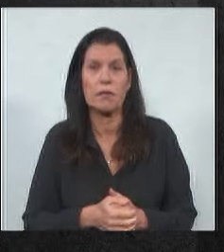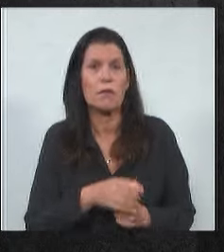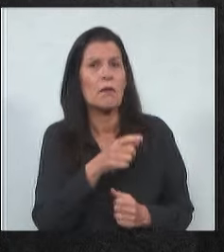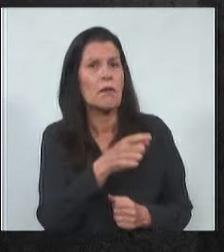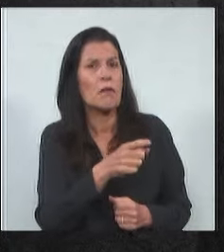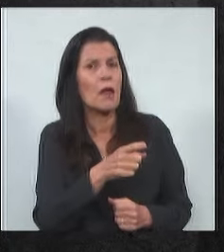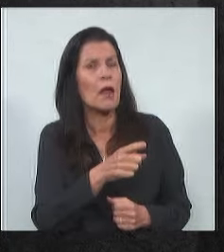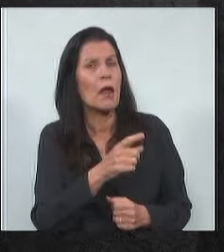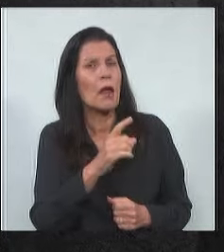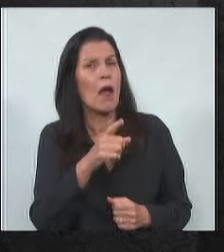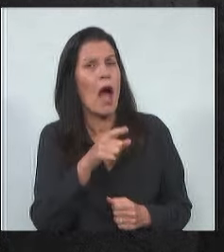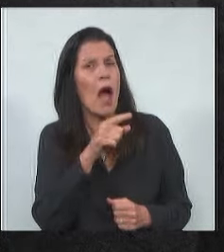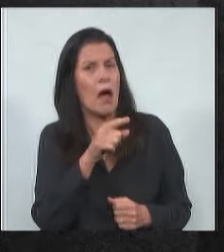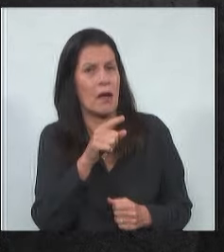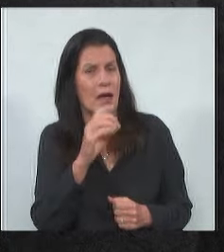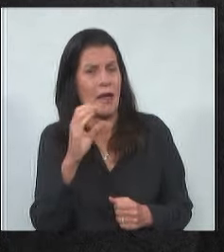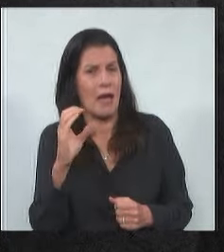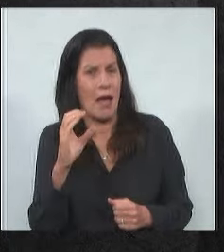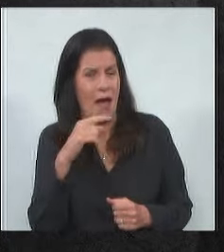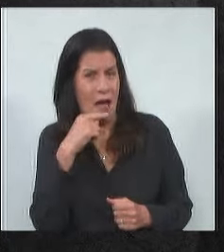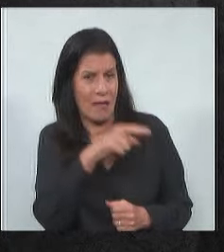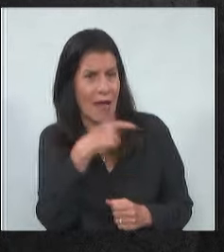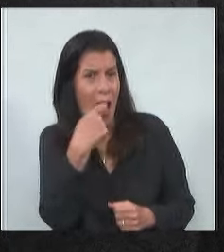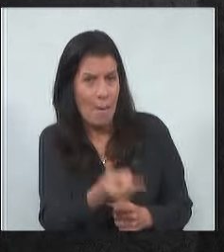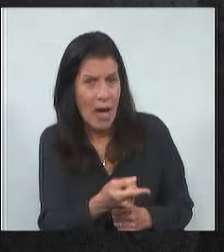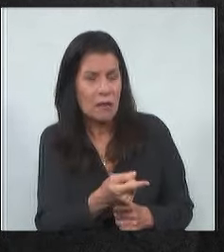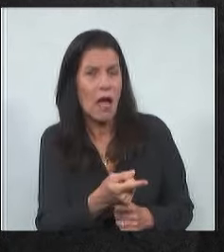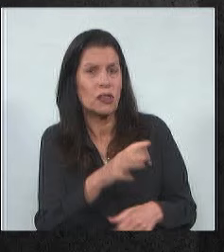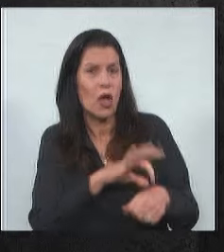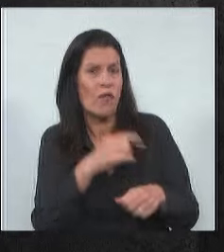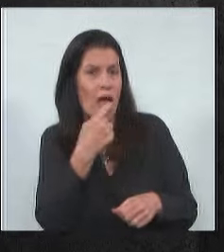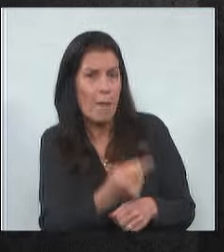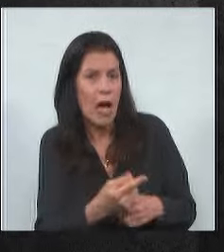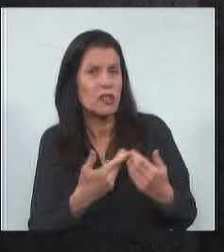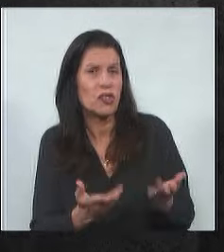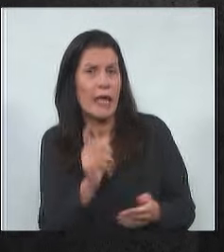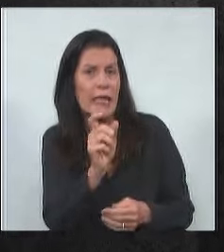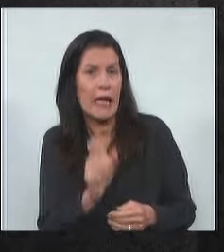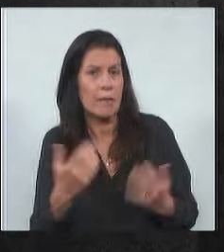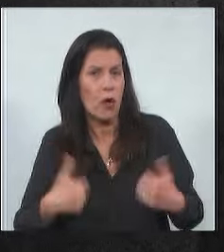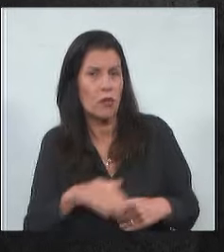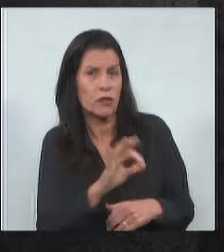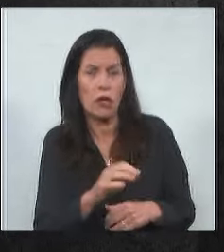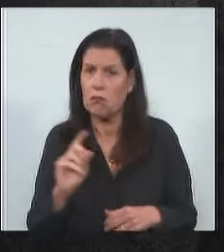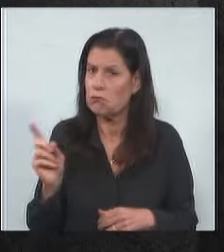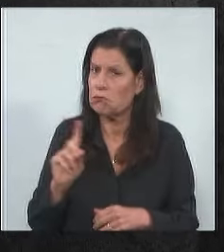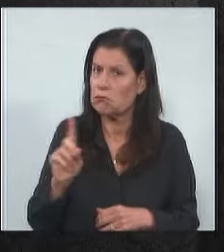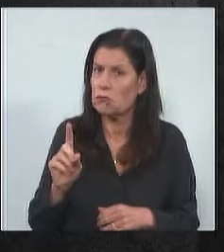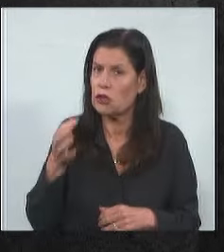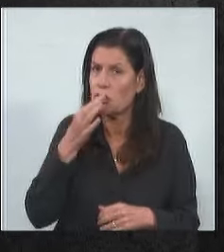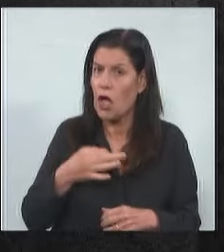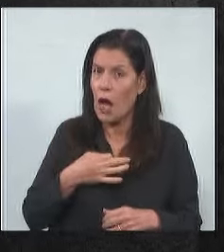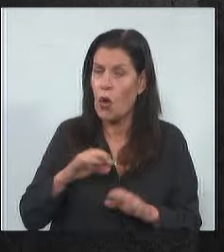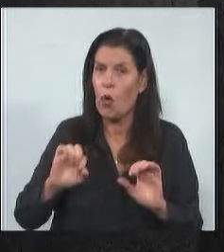אמר לך שאין כליים בגופה של יובל. זה לא נאמר בטוח. נשאל אם היו כלואים שהוציאו והביאו